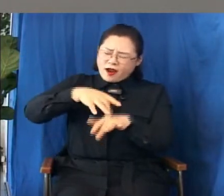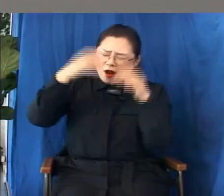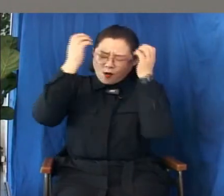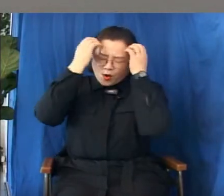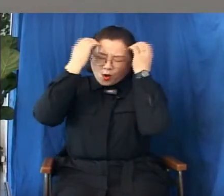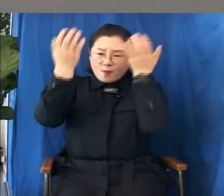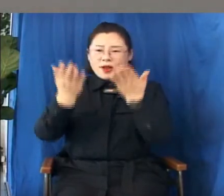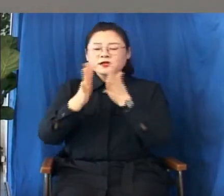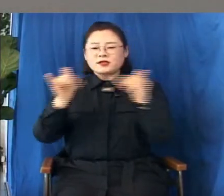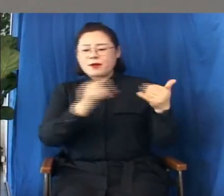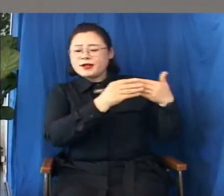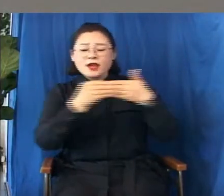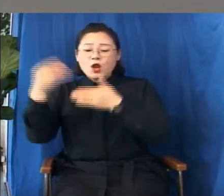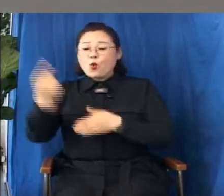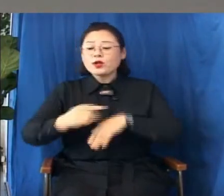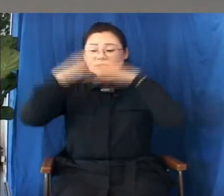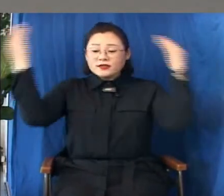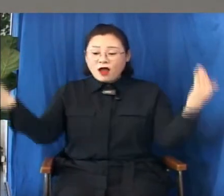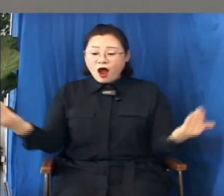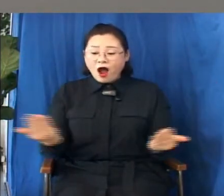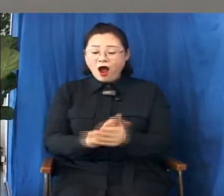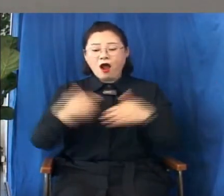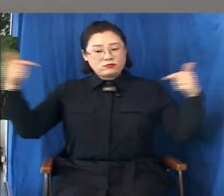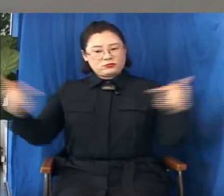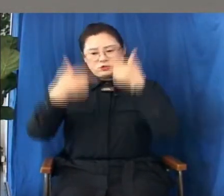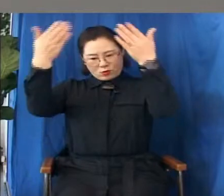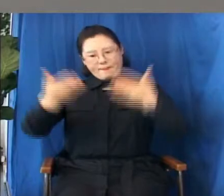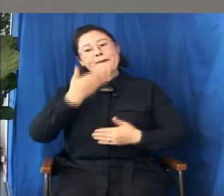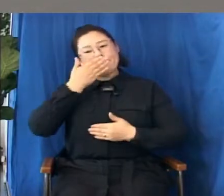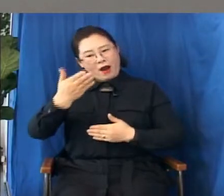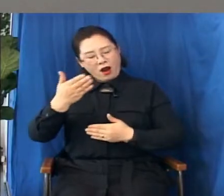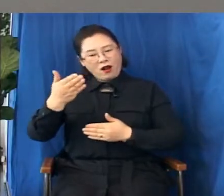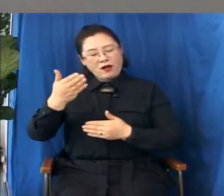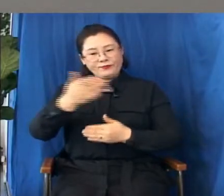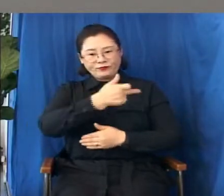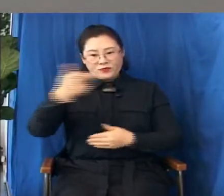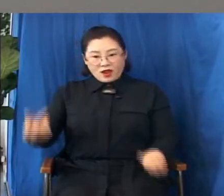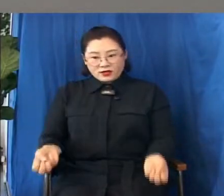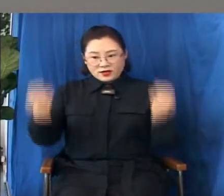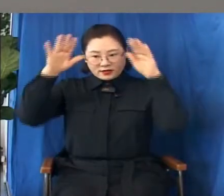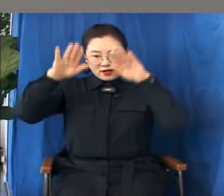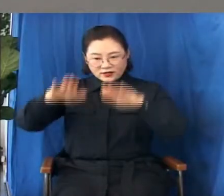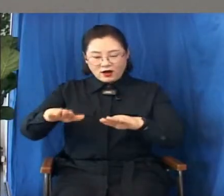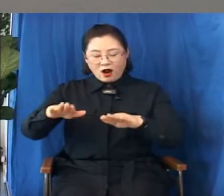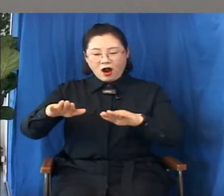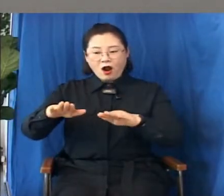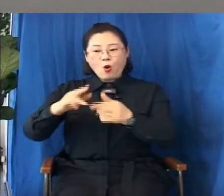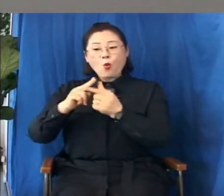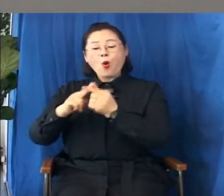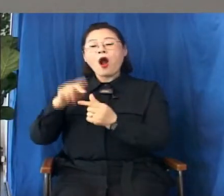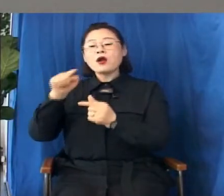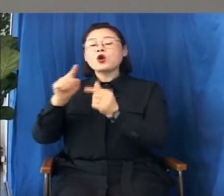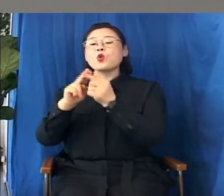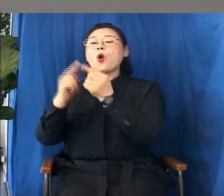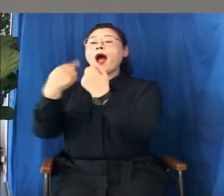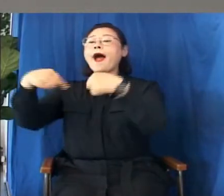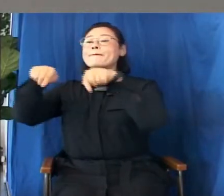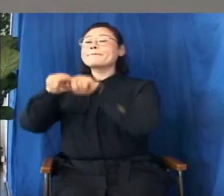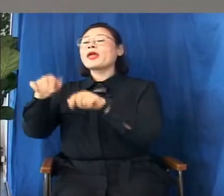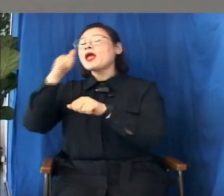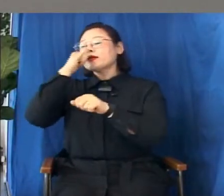데리고 와서 다 나음을 얻으니라. 대제사장과 그와 함께 있는 사람, 즉